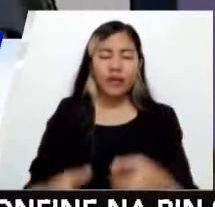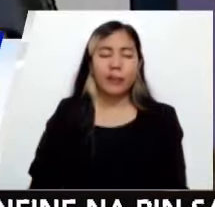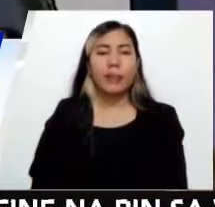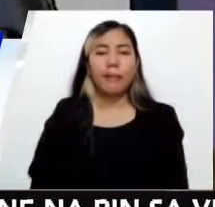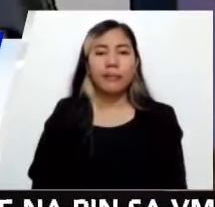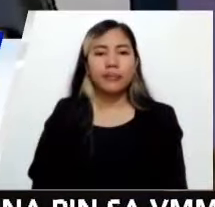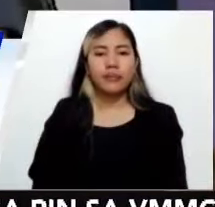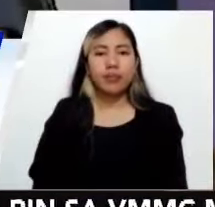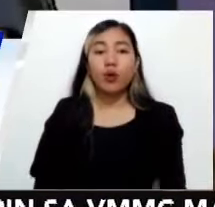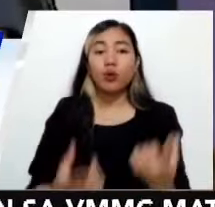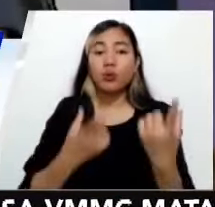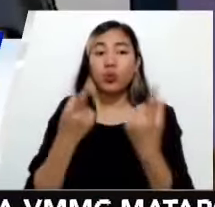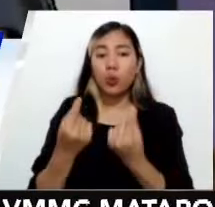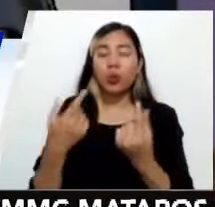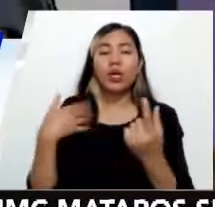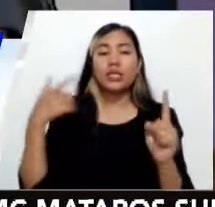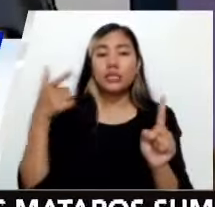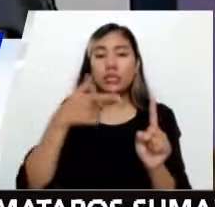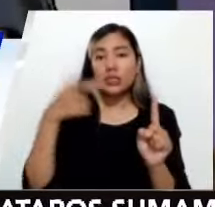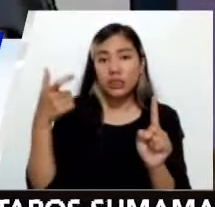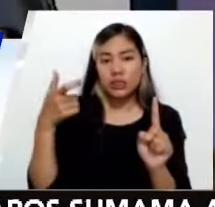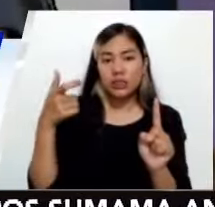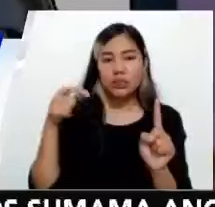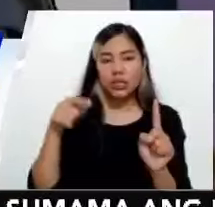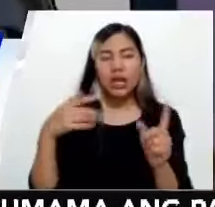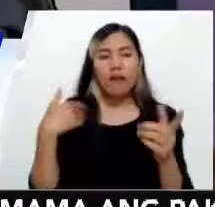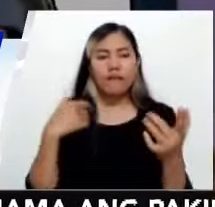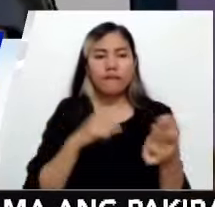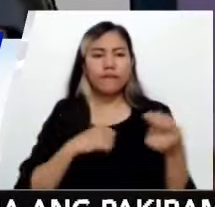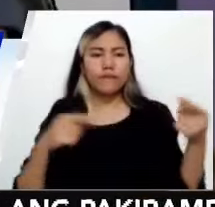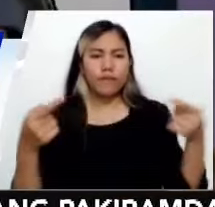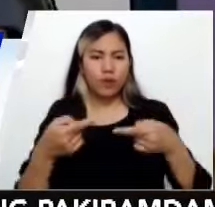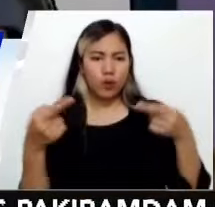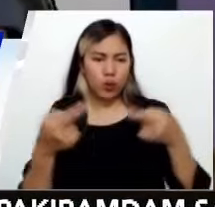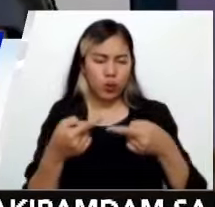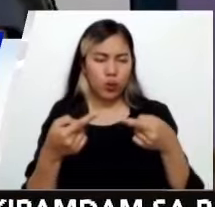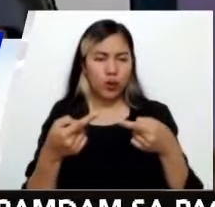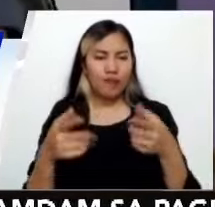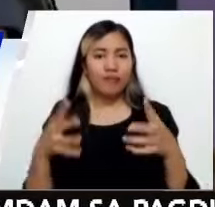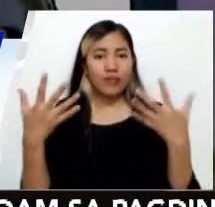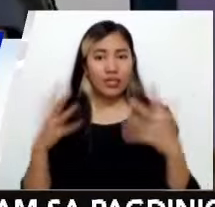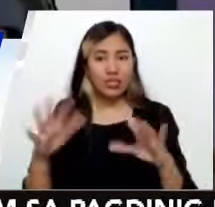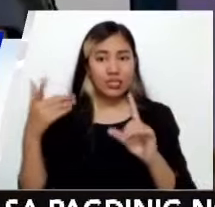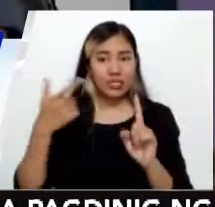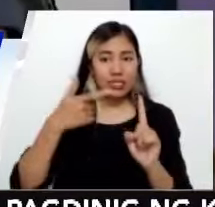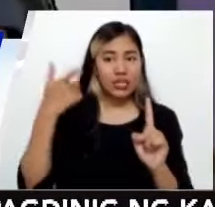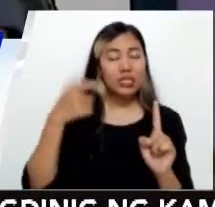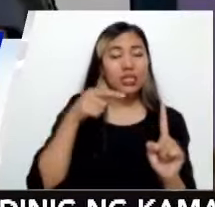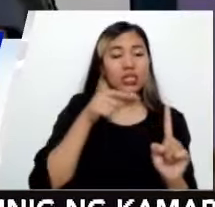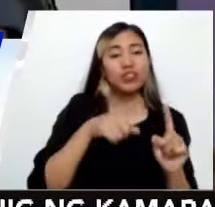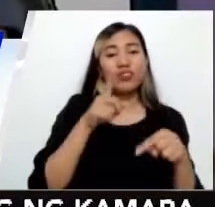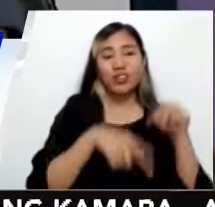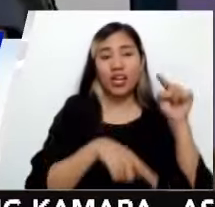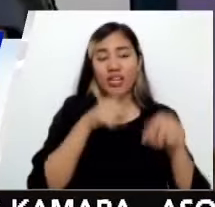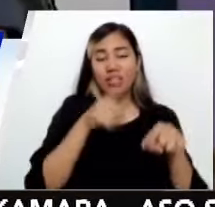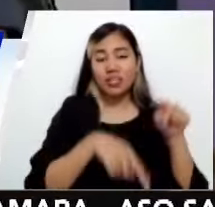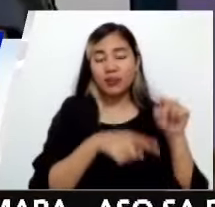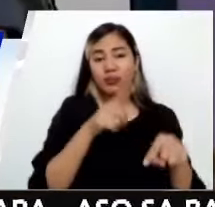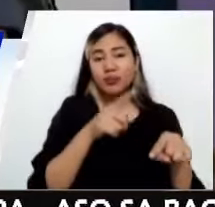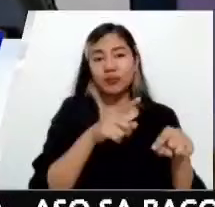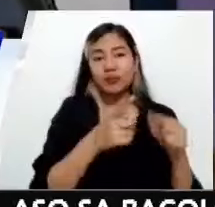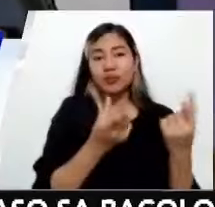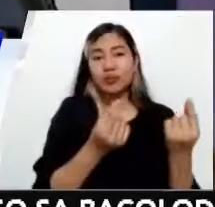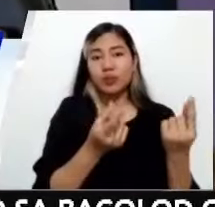ay nasugatan. So nung pagkabaril ni alias Angel dyan sa kanyang kaibigan, siya ay nagtago